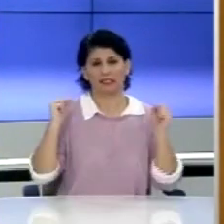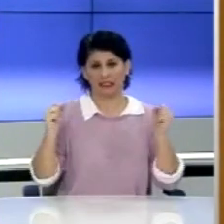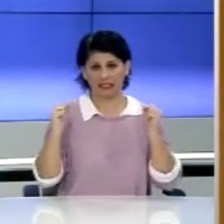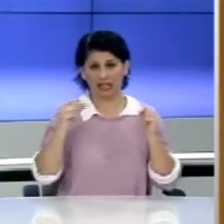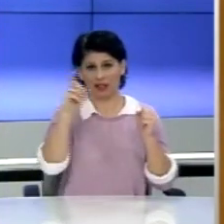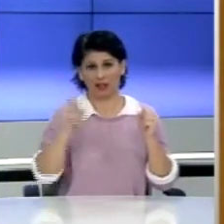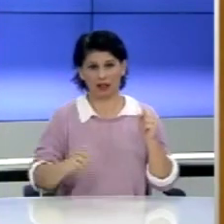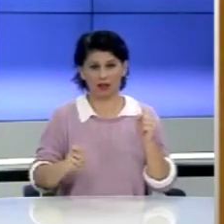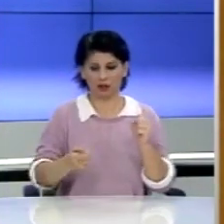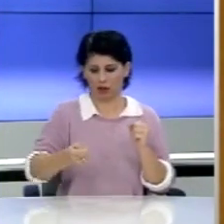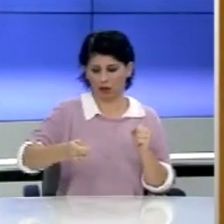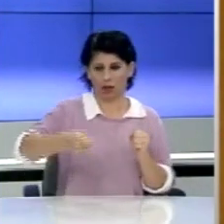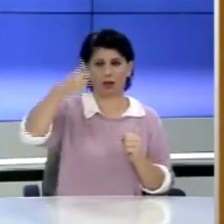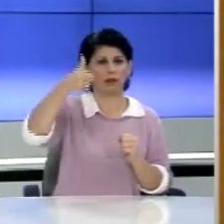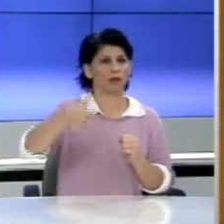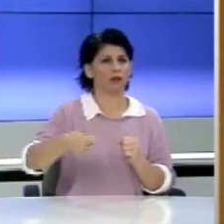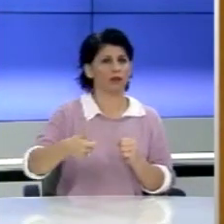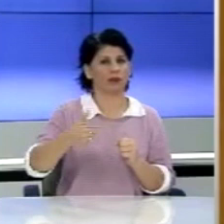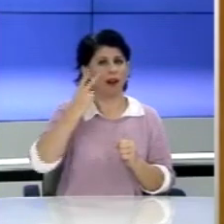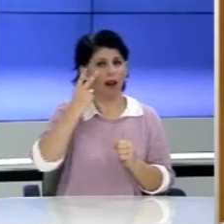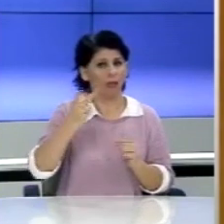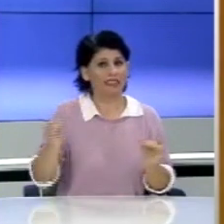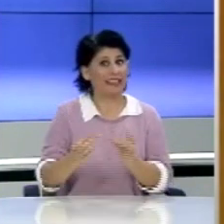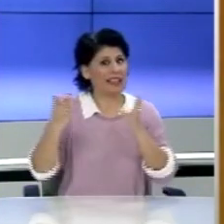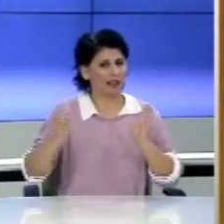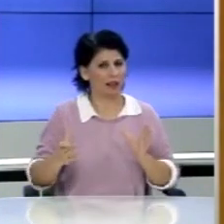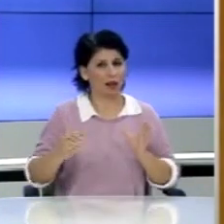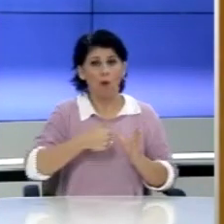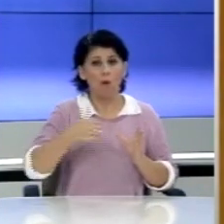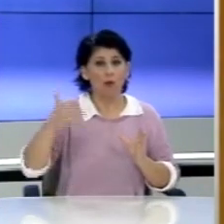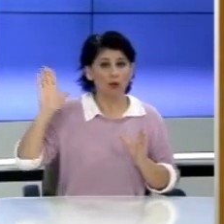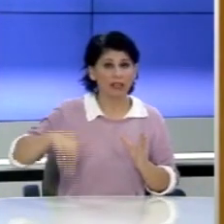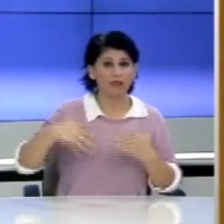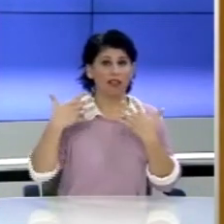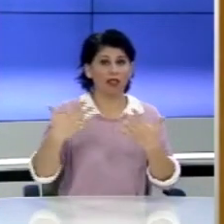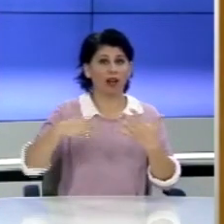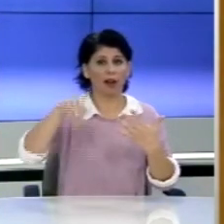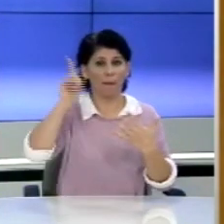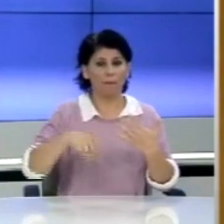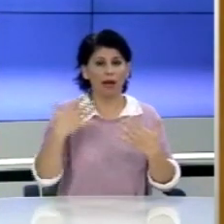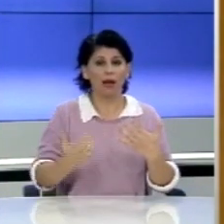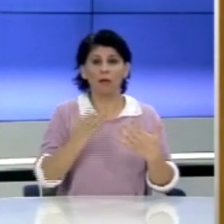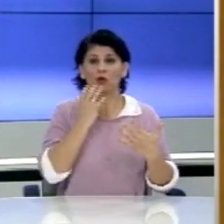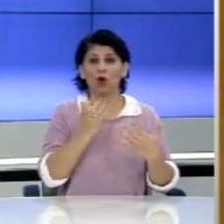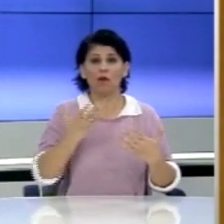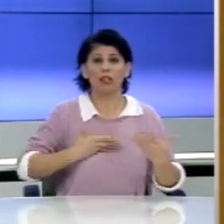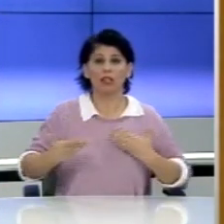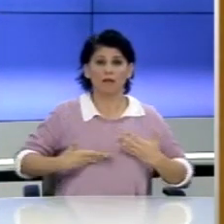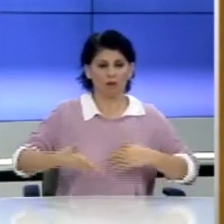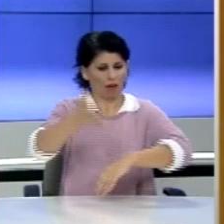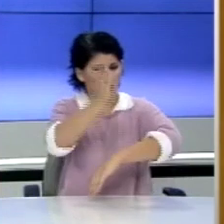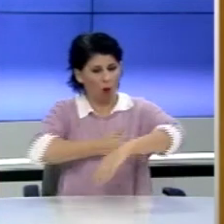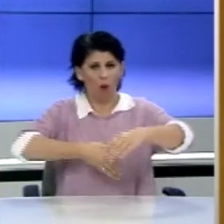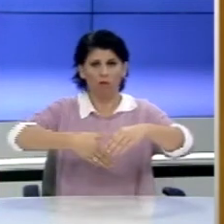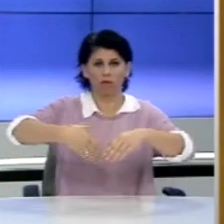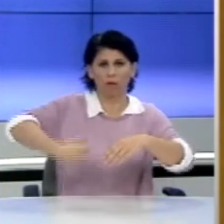τη ζωή κορώνα γράμματα. Μόνο τις τελευταίες 10 μέρες είχαμε σοβαρούς τραυματισμούς,